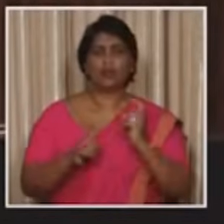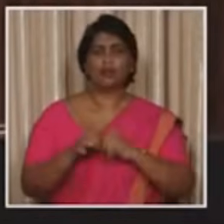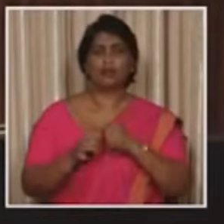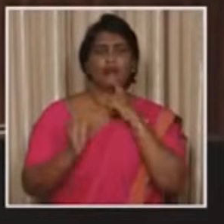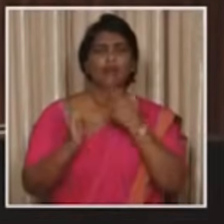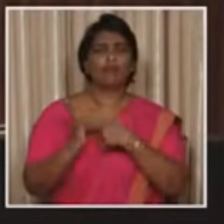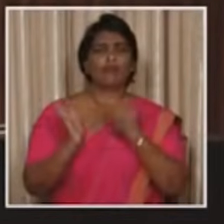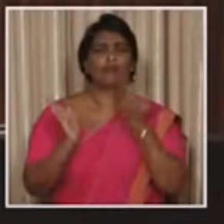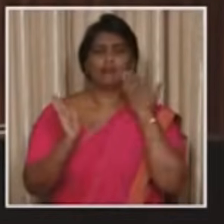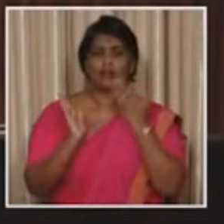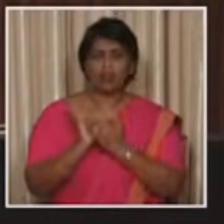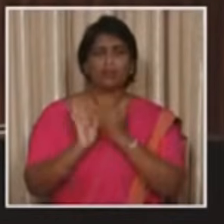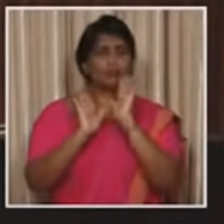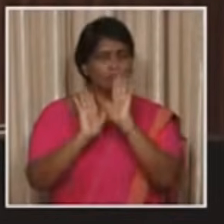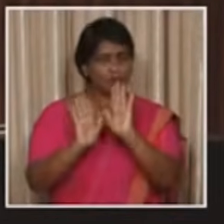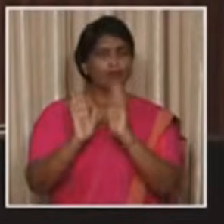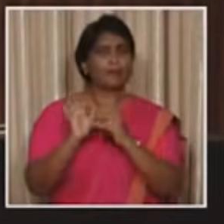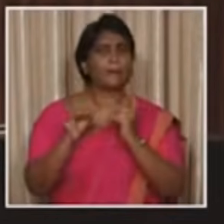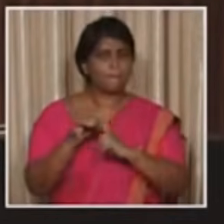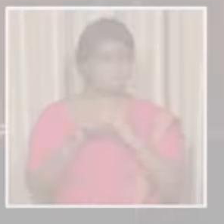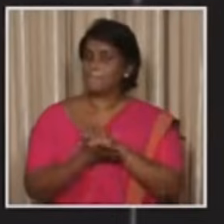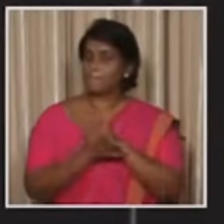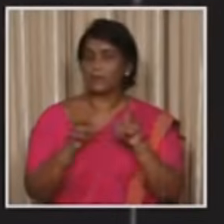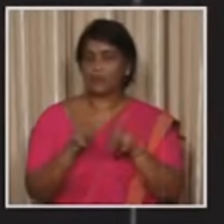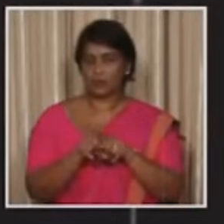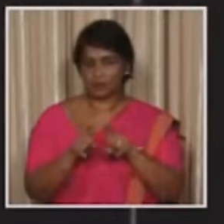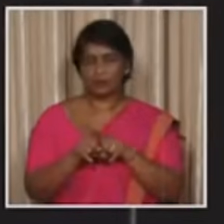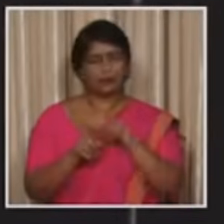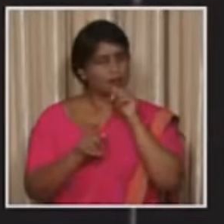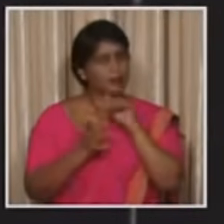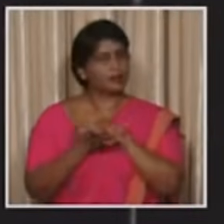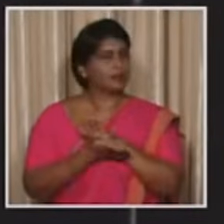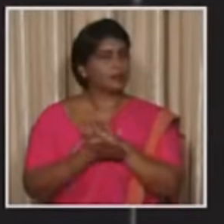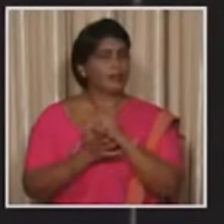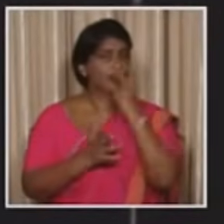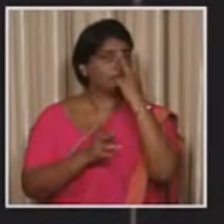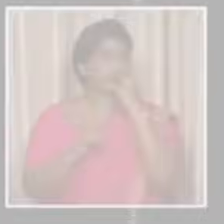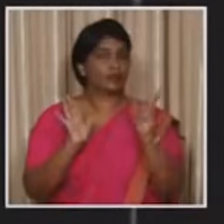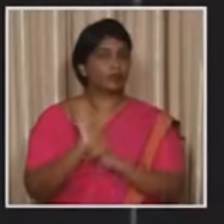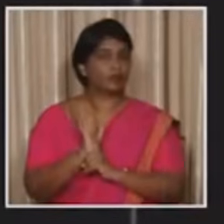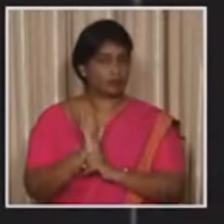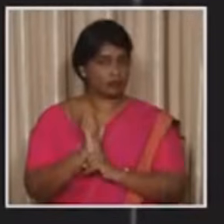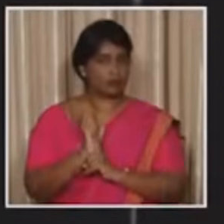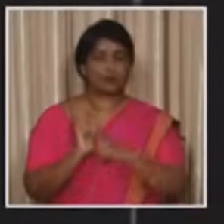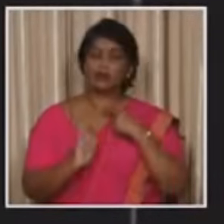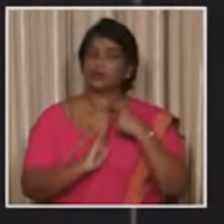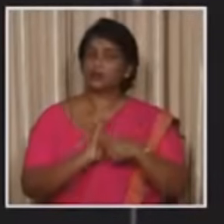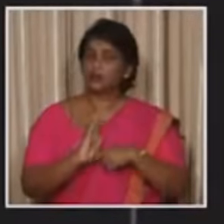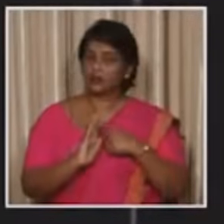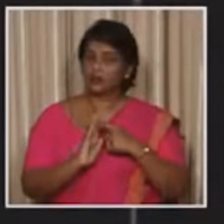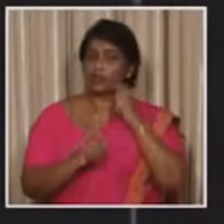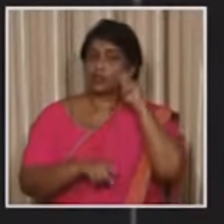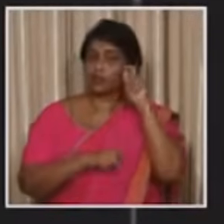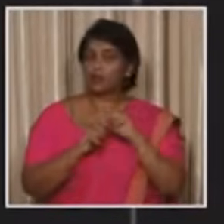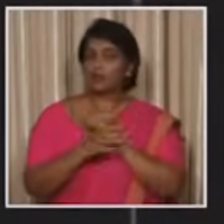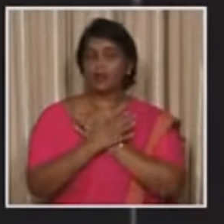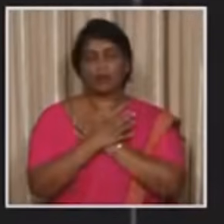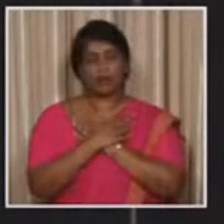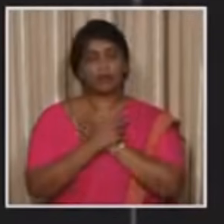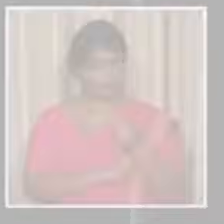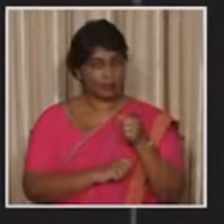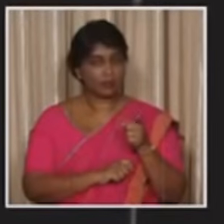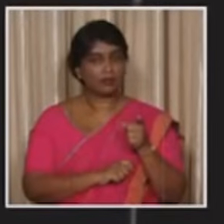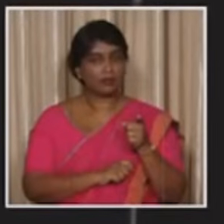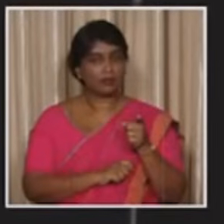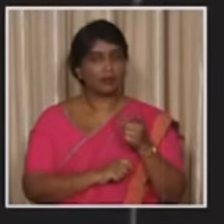කරන්නේ. මේ ප්‍රශ්නේ ගන්නේ මේ ප්‍රශ්නේ තමයි ගන්නේ. පැහැදිලි ලෙස 2.20 ලක්ෂයක් මේ රටේ මිනිස්සු ආදරය කරපු ක්‍රිකට්